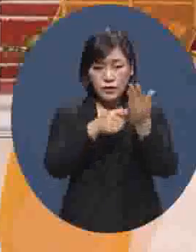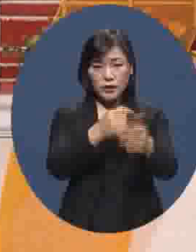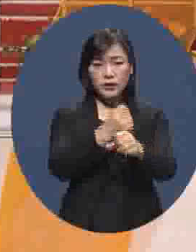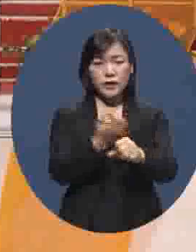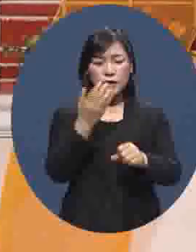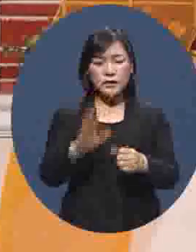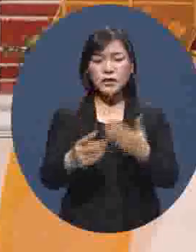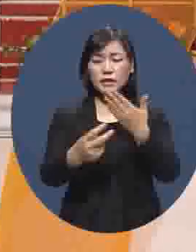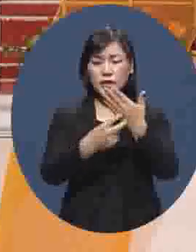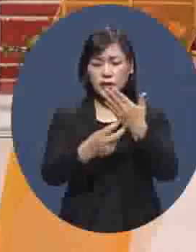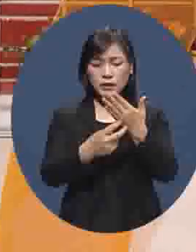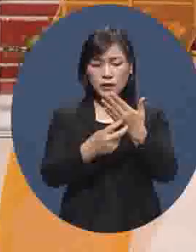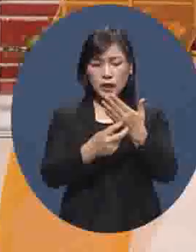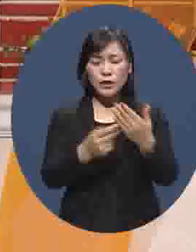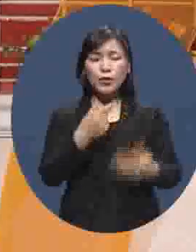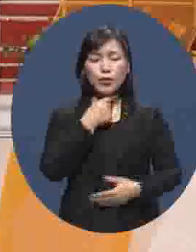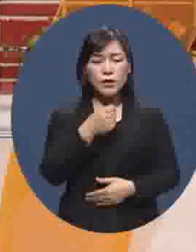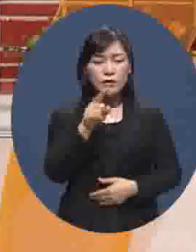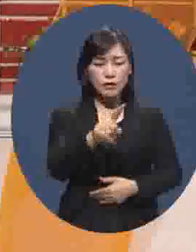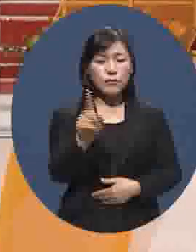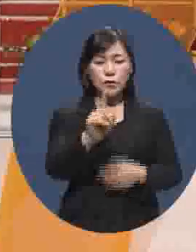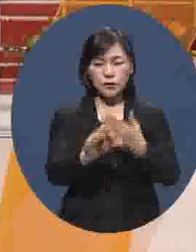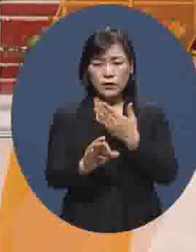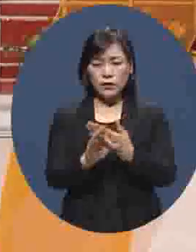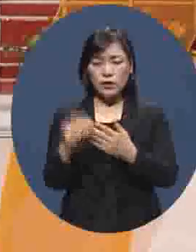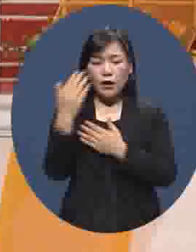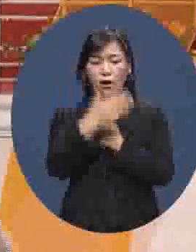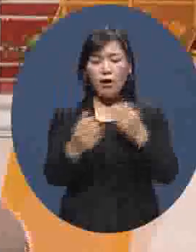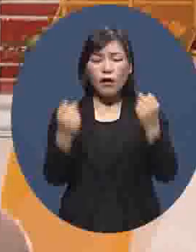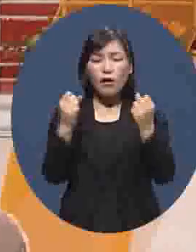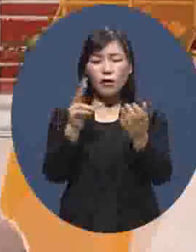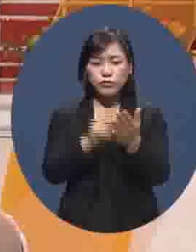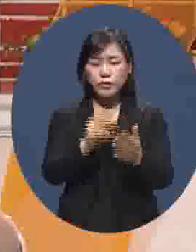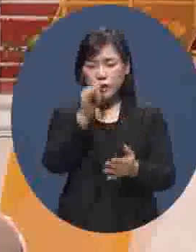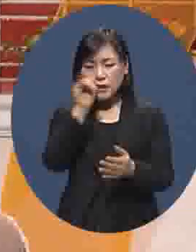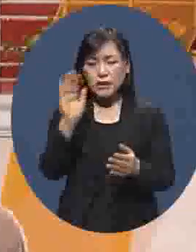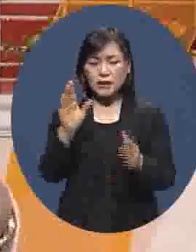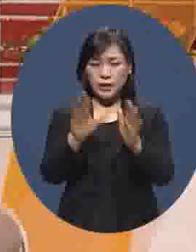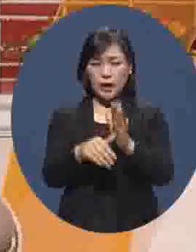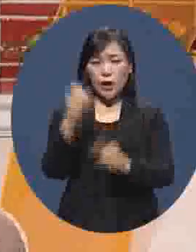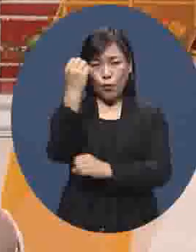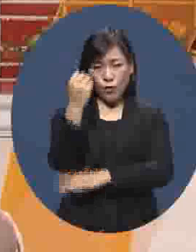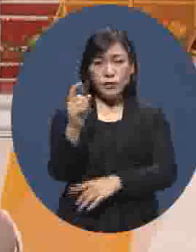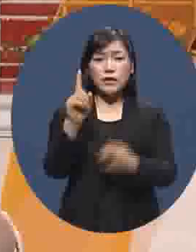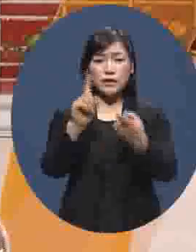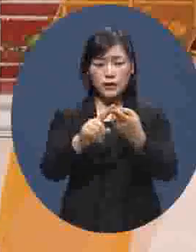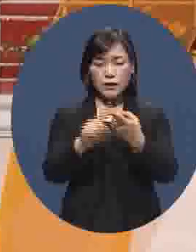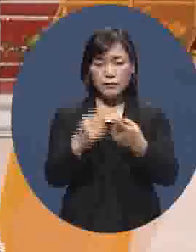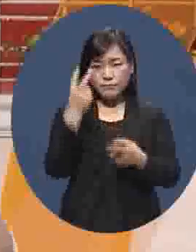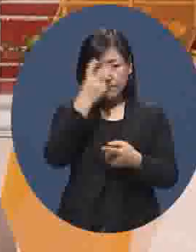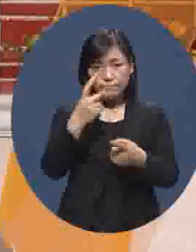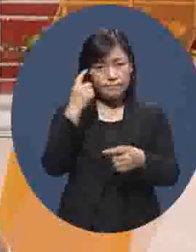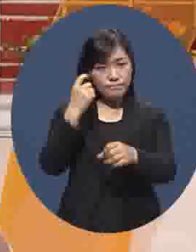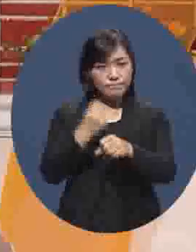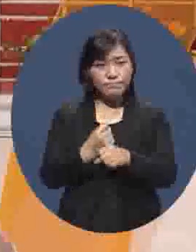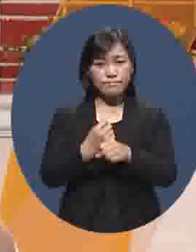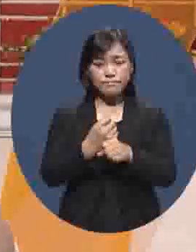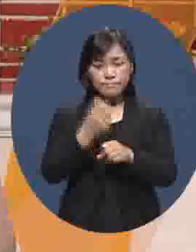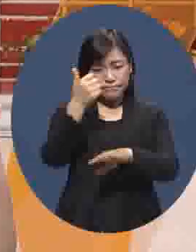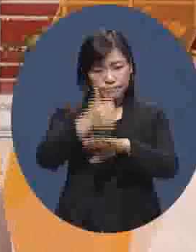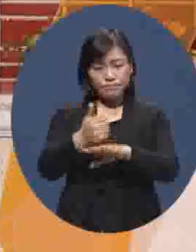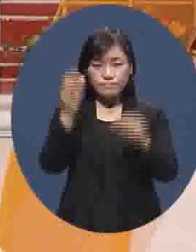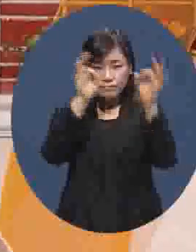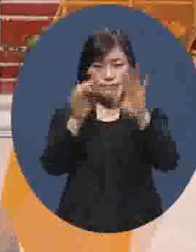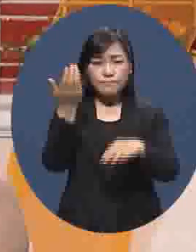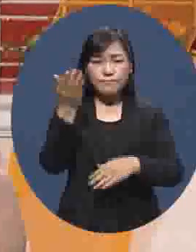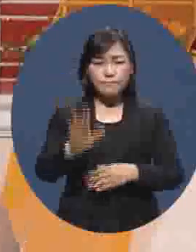그 의학이 추구하는 건 뭐냐면 건강 문제가 있을 때 그 원인이 뭔가를 계속 이제 연구를 해서 찾아내려고 하는 거예요. 그래서